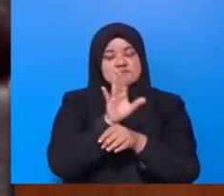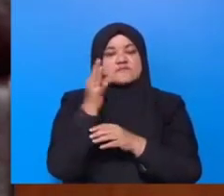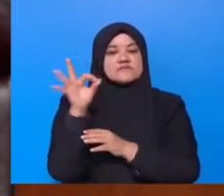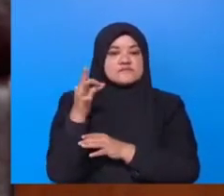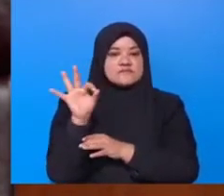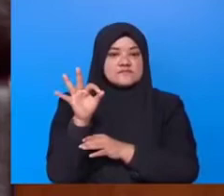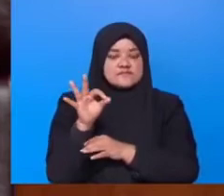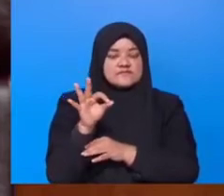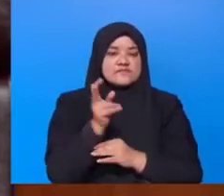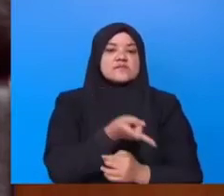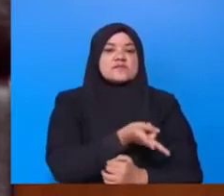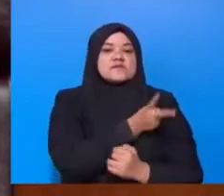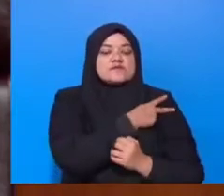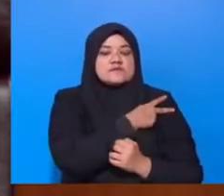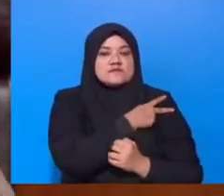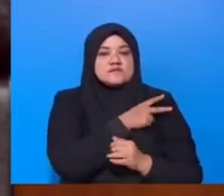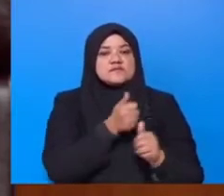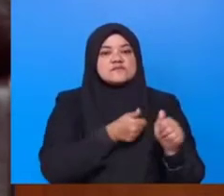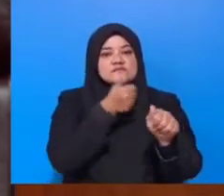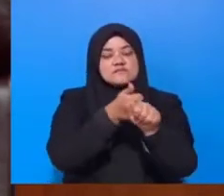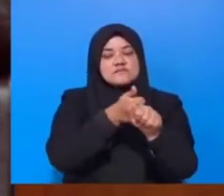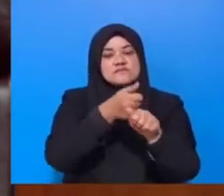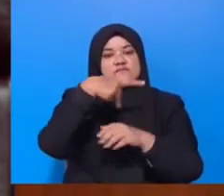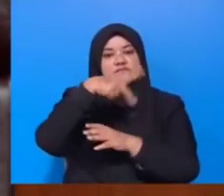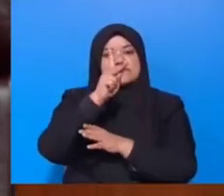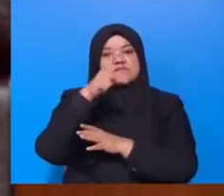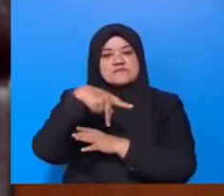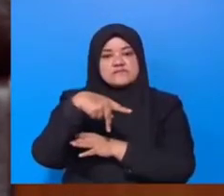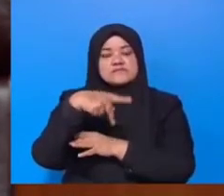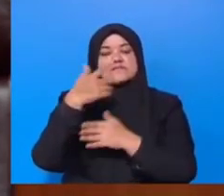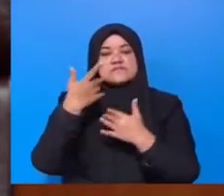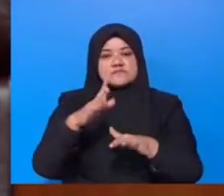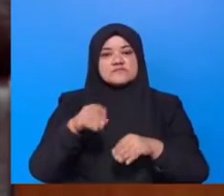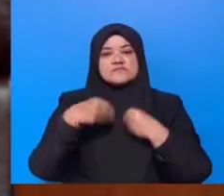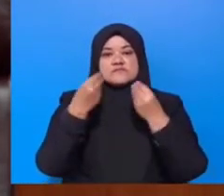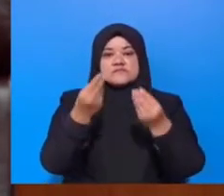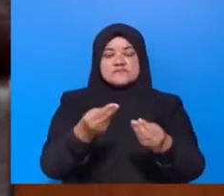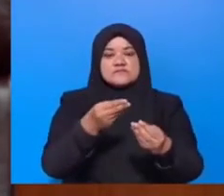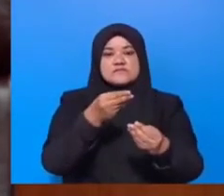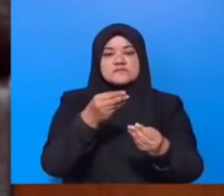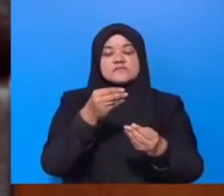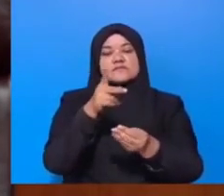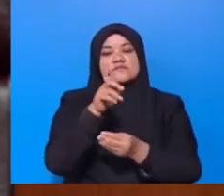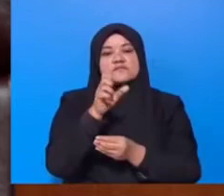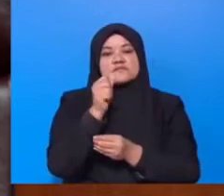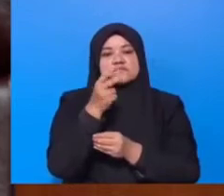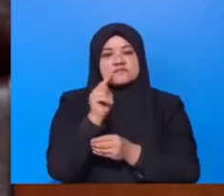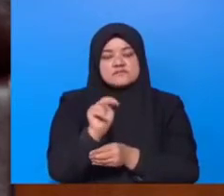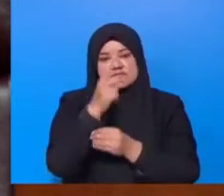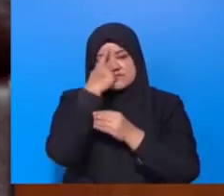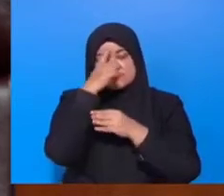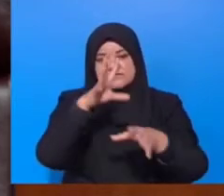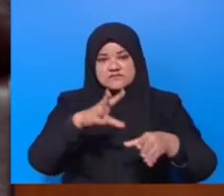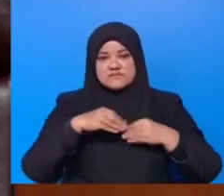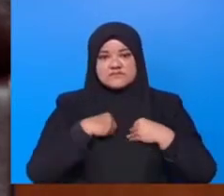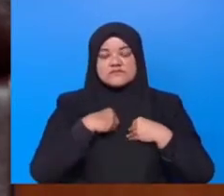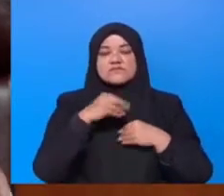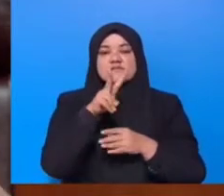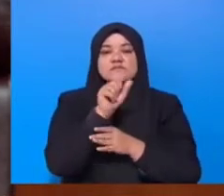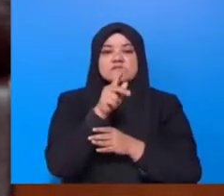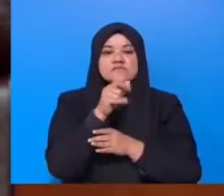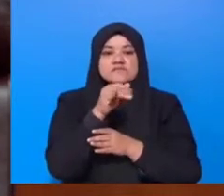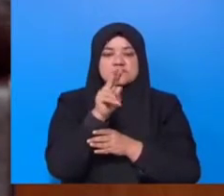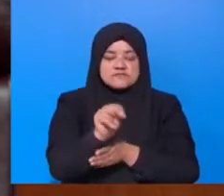19 penguatkuasaan perintahku Alan pergerakan pipi telah memberi kesan kepada penerima vaksin